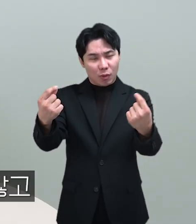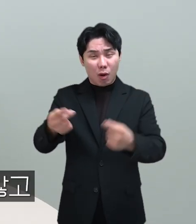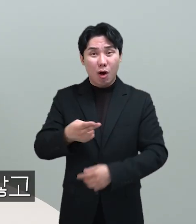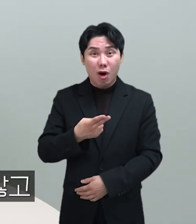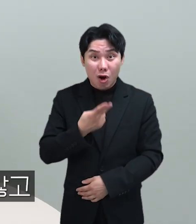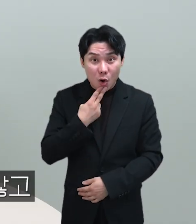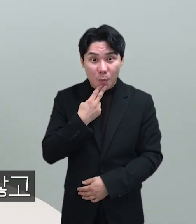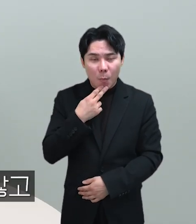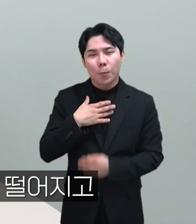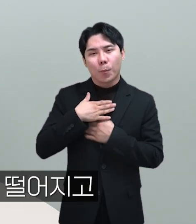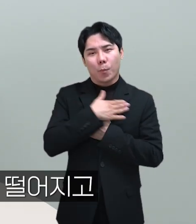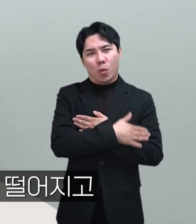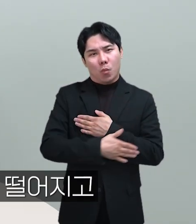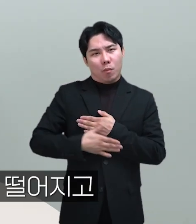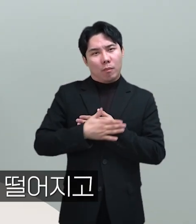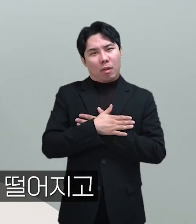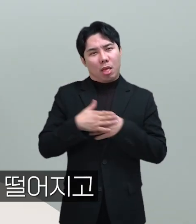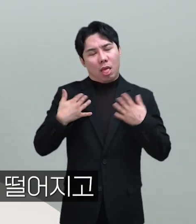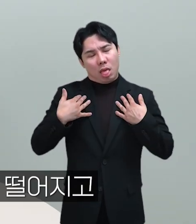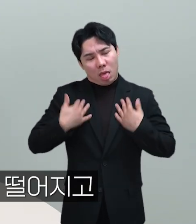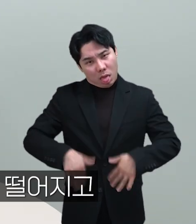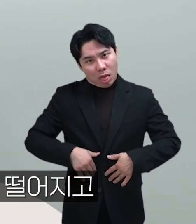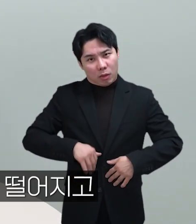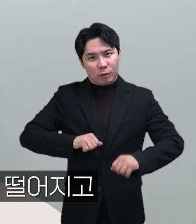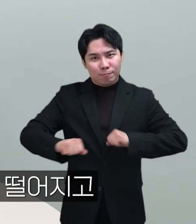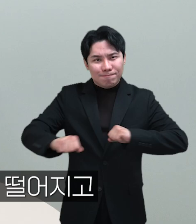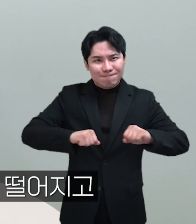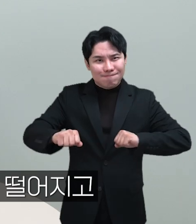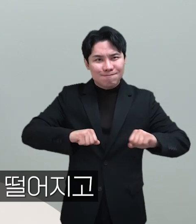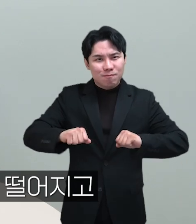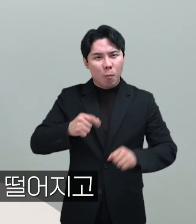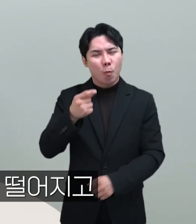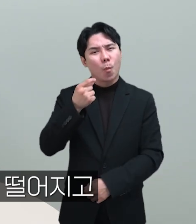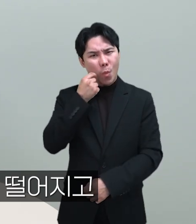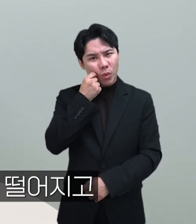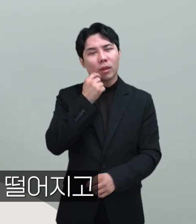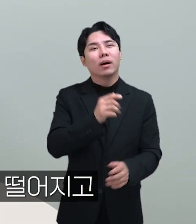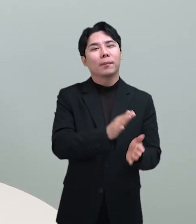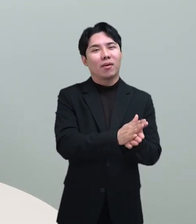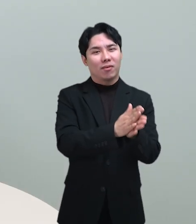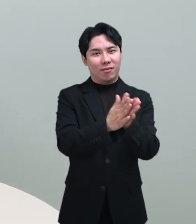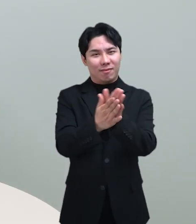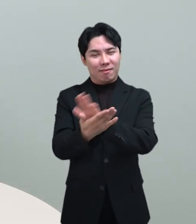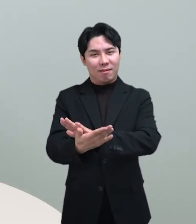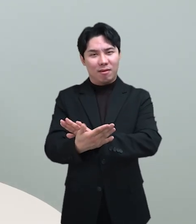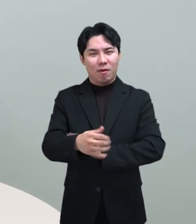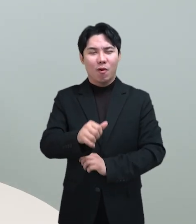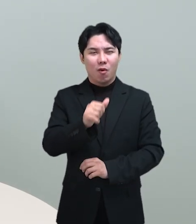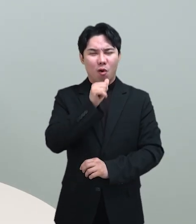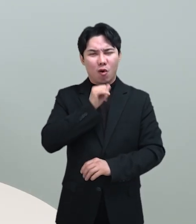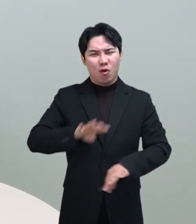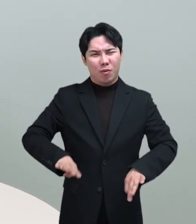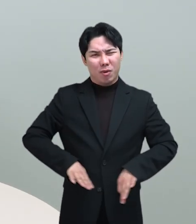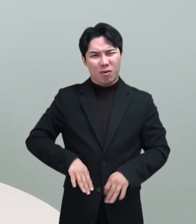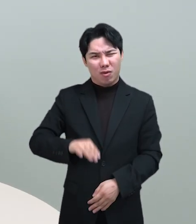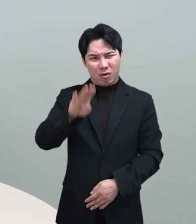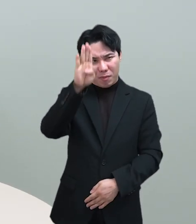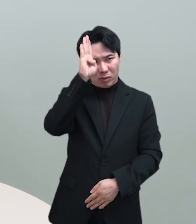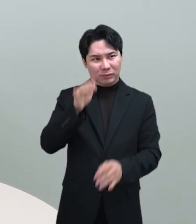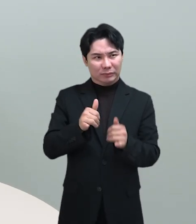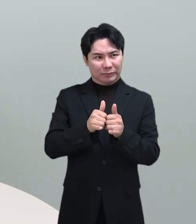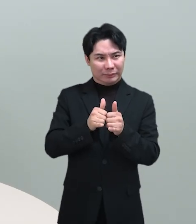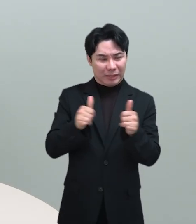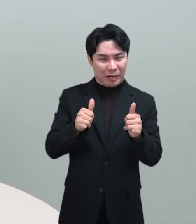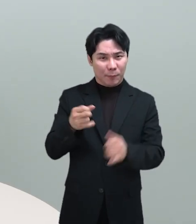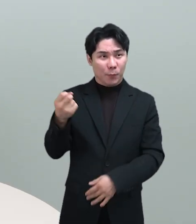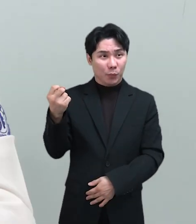규칙적으로 해주지 않고 활동적인 상태를 유지하지 않으면 점점 체력이 떨어지고 언젠가는 삶에 필요한 활동을 할 수 없는